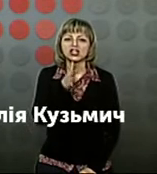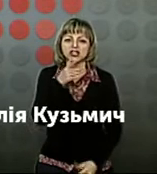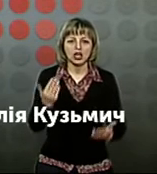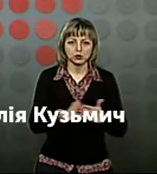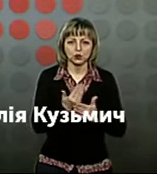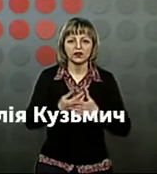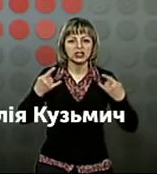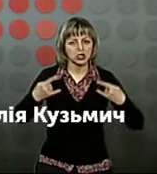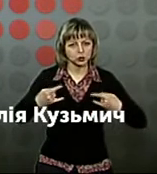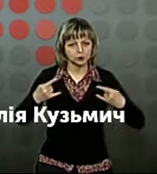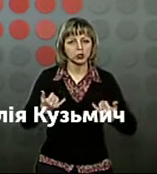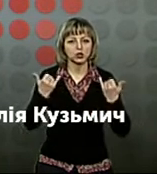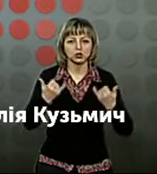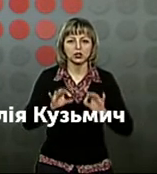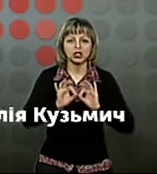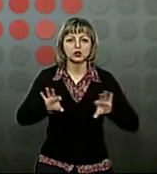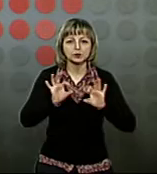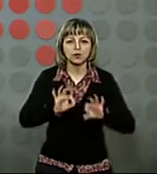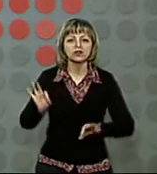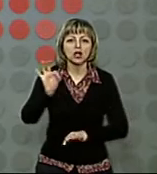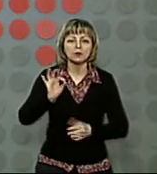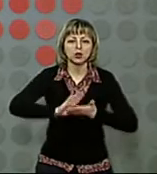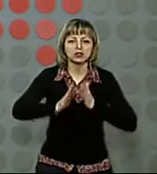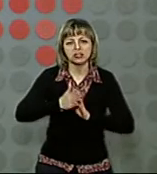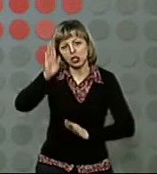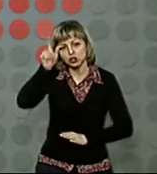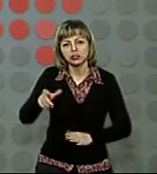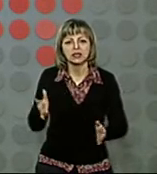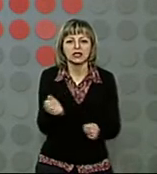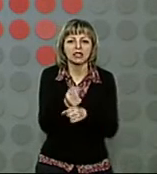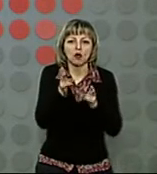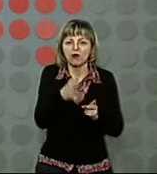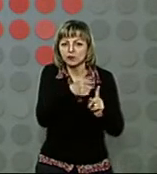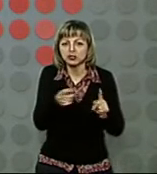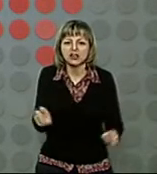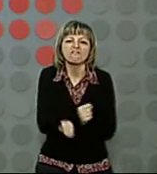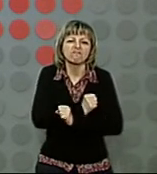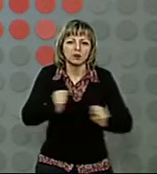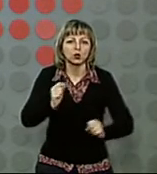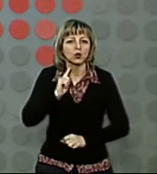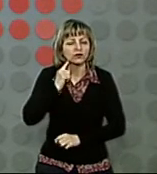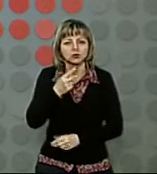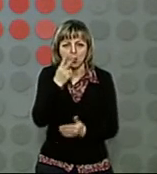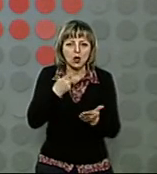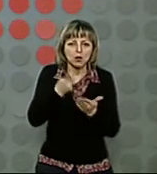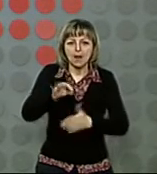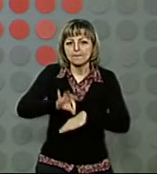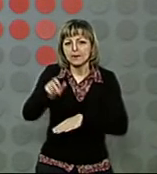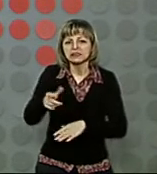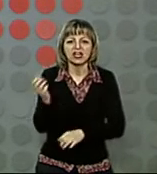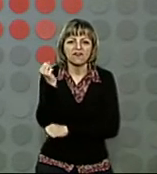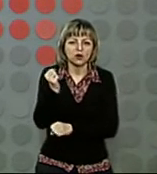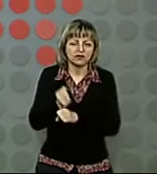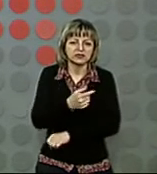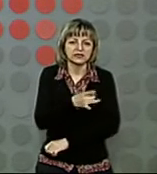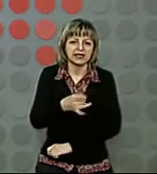Час новин на Суспільному. Сьогодні у випуску розповімо про стан чоловіка, який травмувався під час вибуху у Луцьку. Покажемо пацієнта, якому у